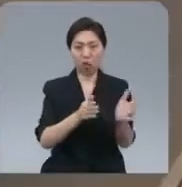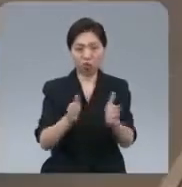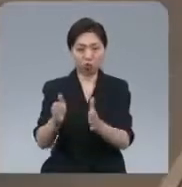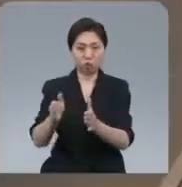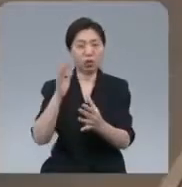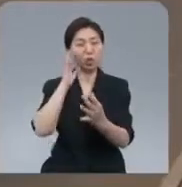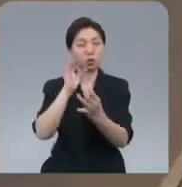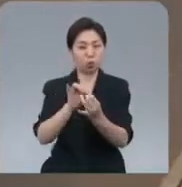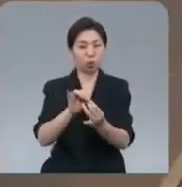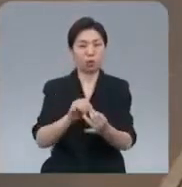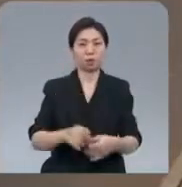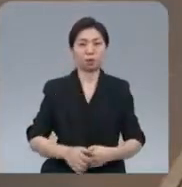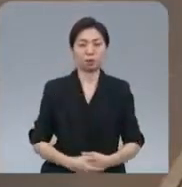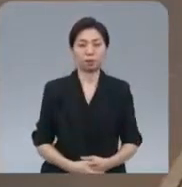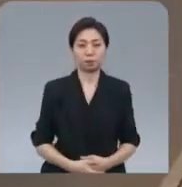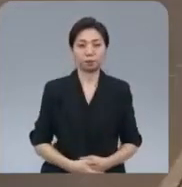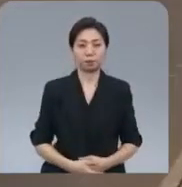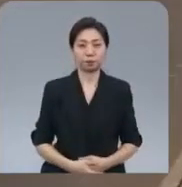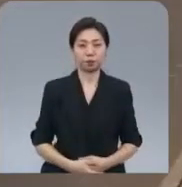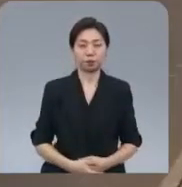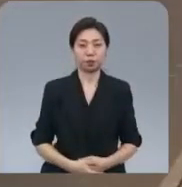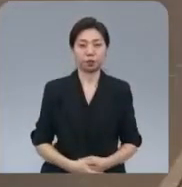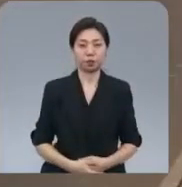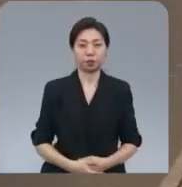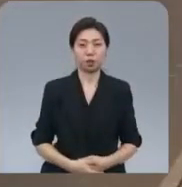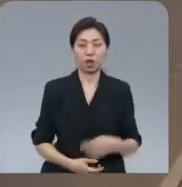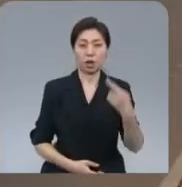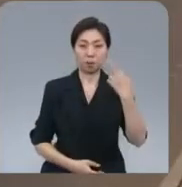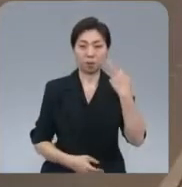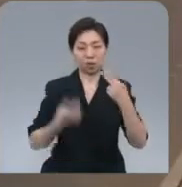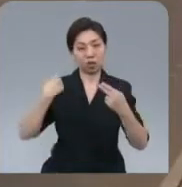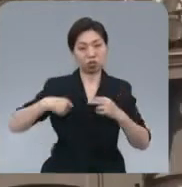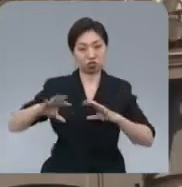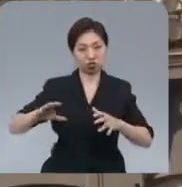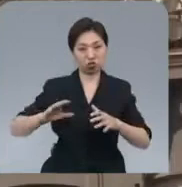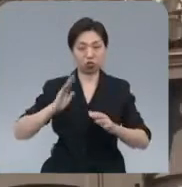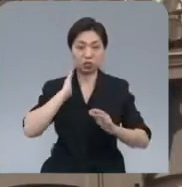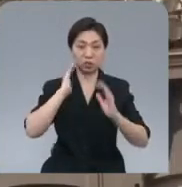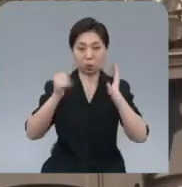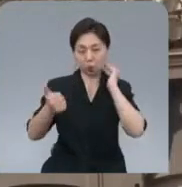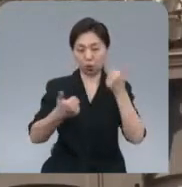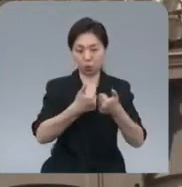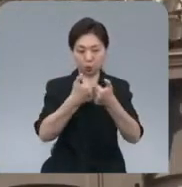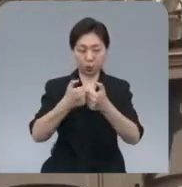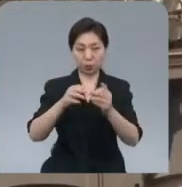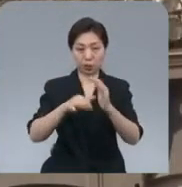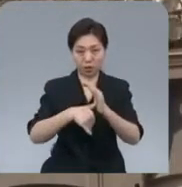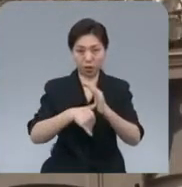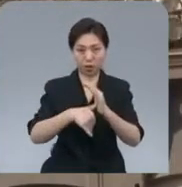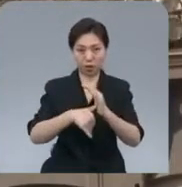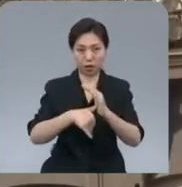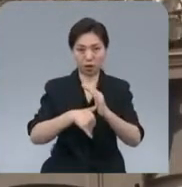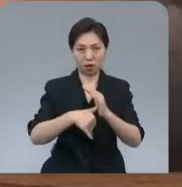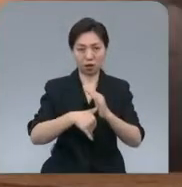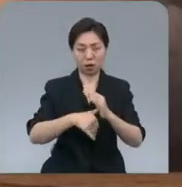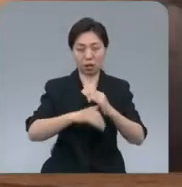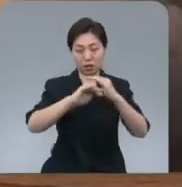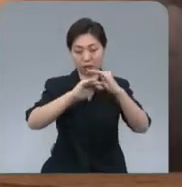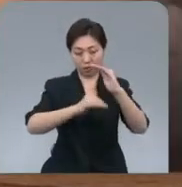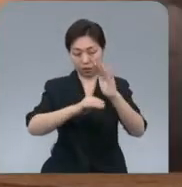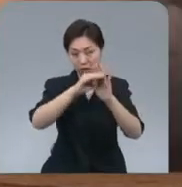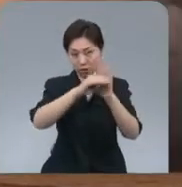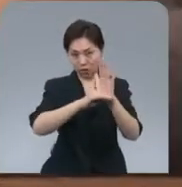しましたまた両国が協力できる分野としては北韓問題が挙げられました